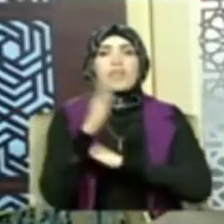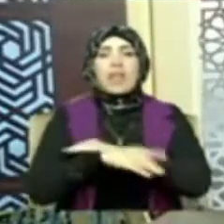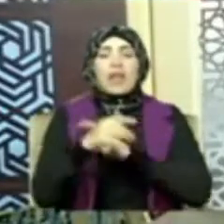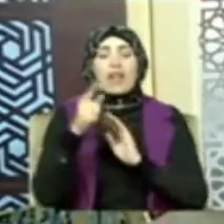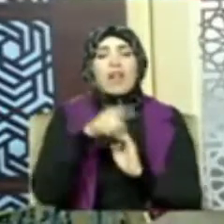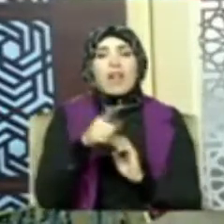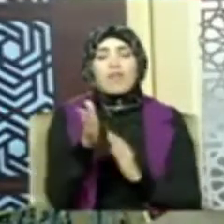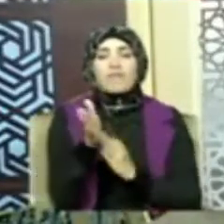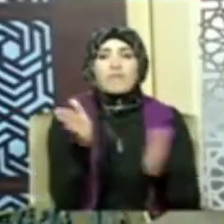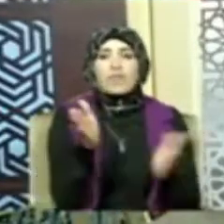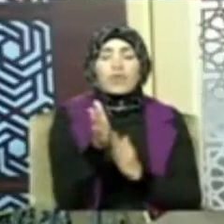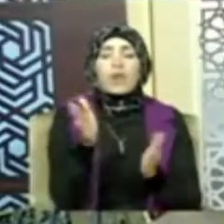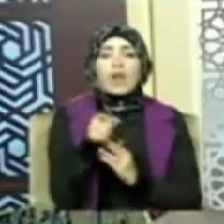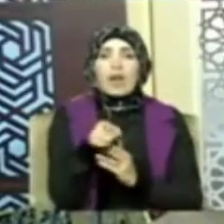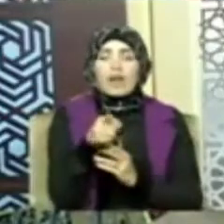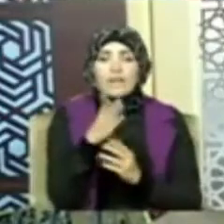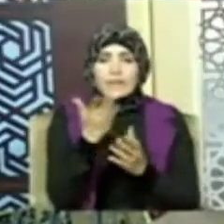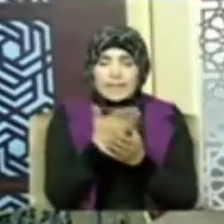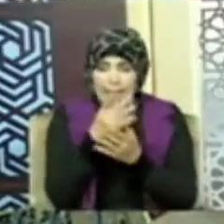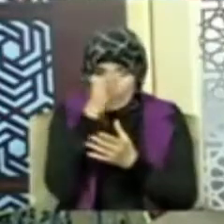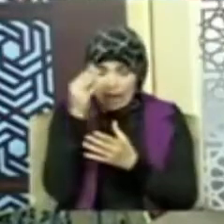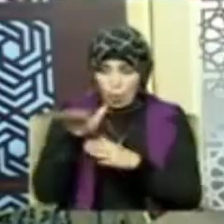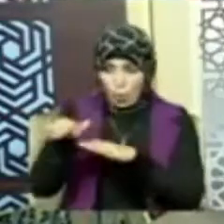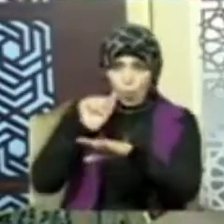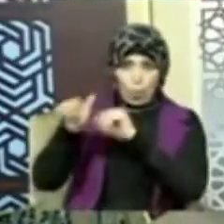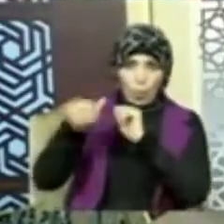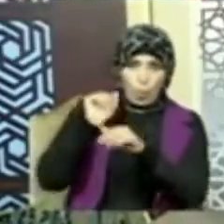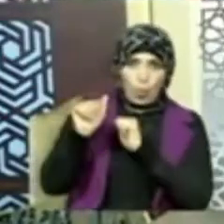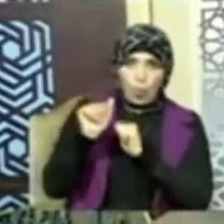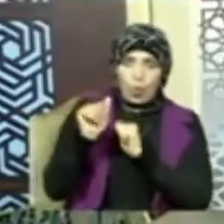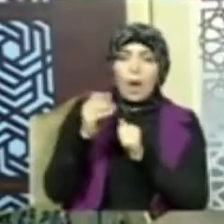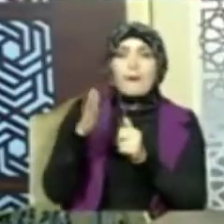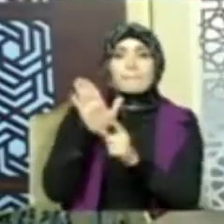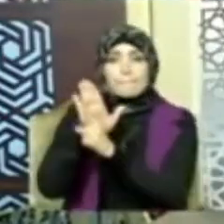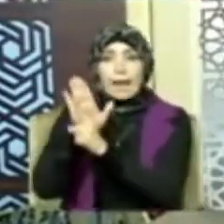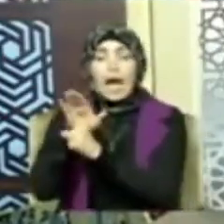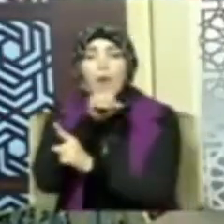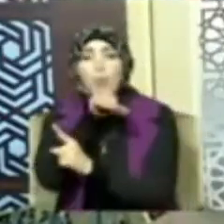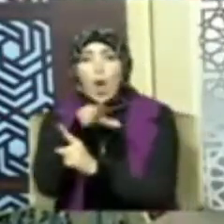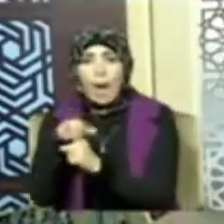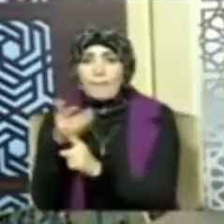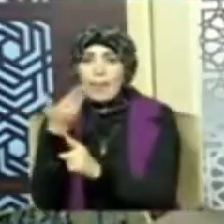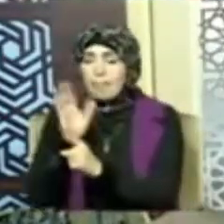التخلف، إلا تنفروا يعذبكم عذابا أليما